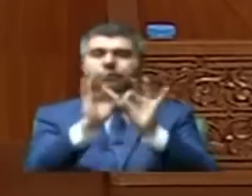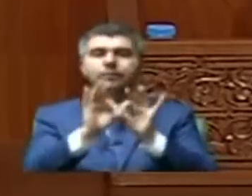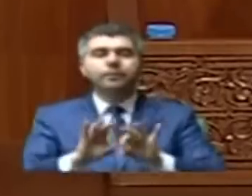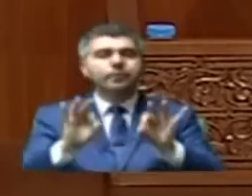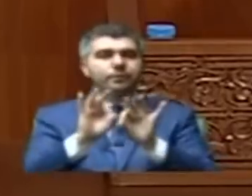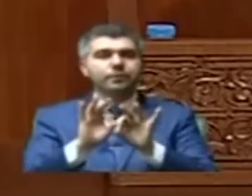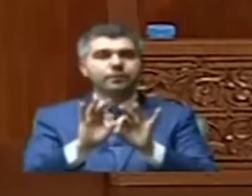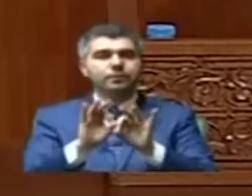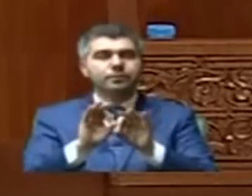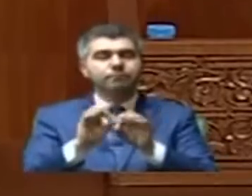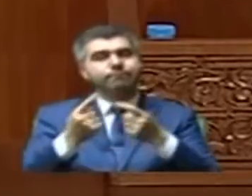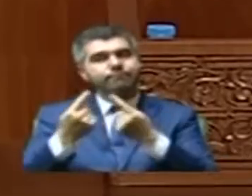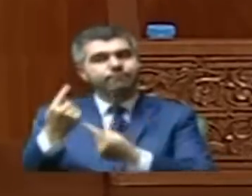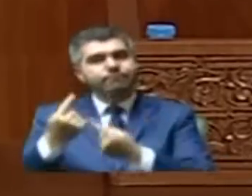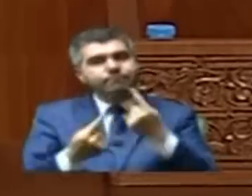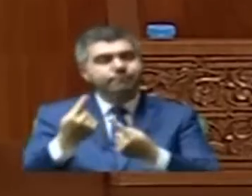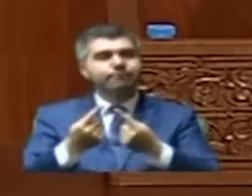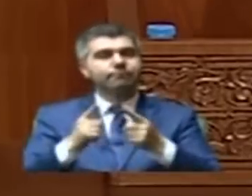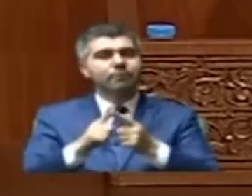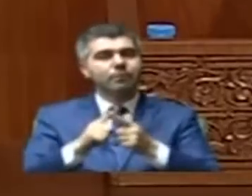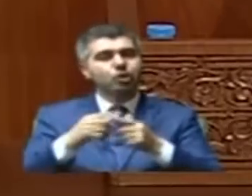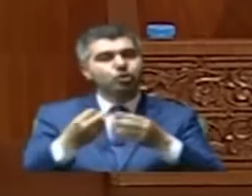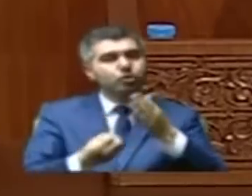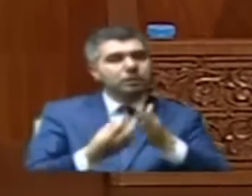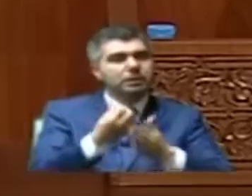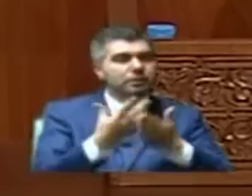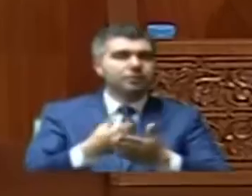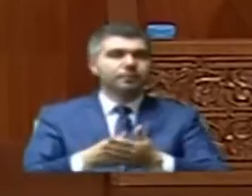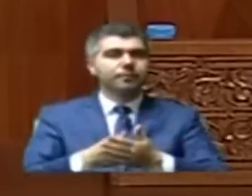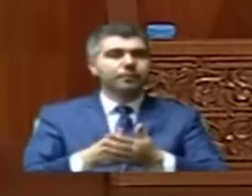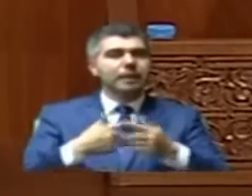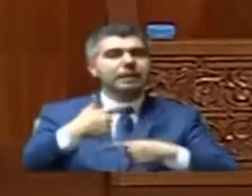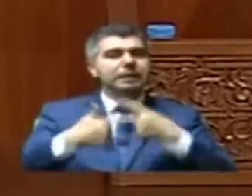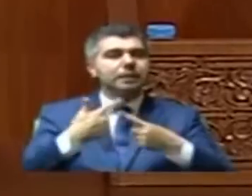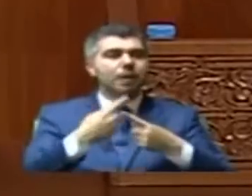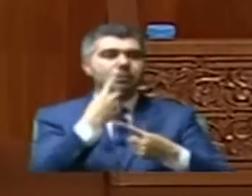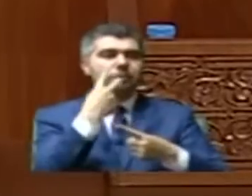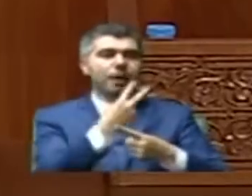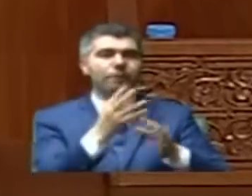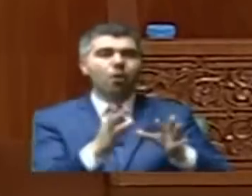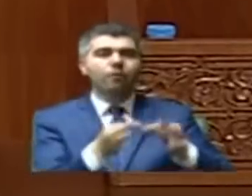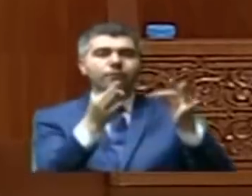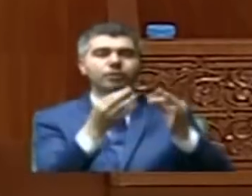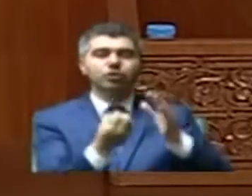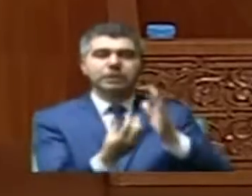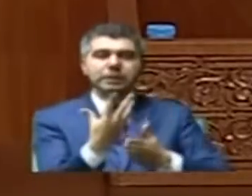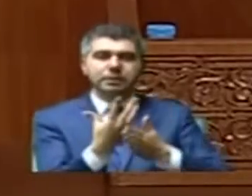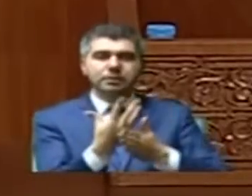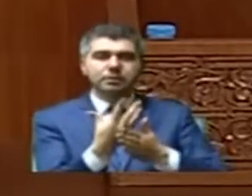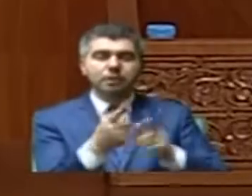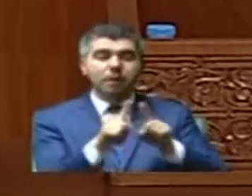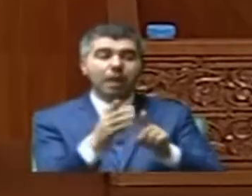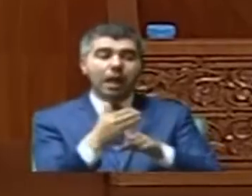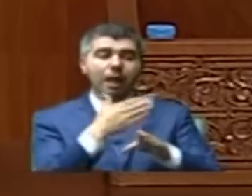ولكن هذا الشي فيه الدراسه التطوير في الدراسات وكل مره كنكت شفوا الجديد هذا ماشي معناه السابقين لم يدرسوا